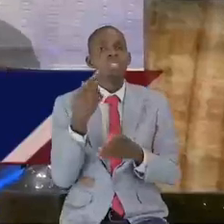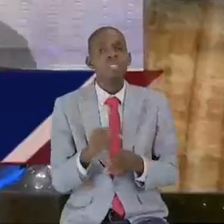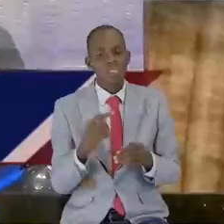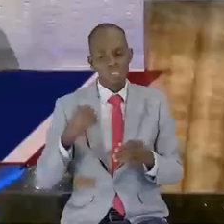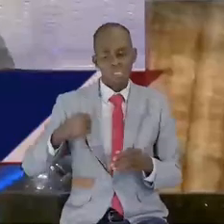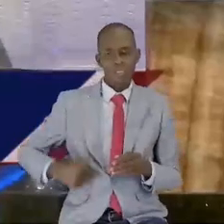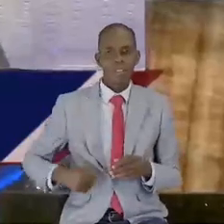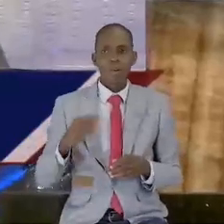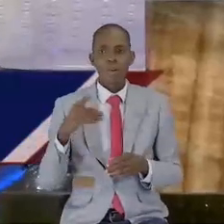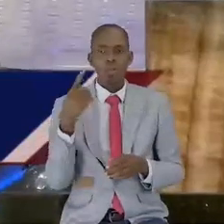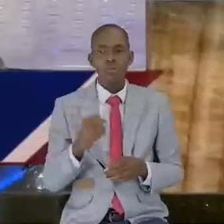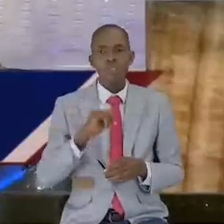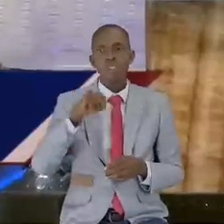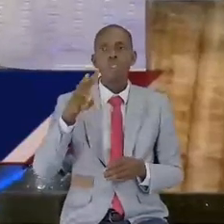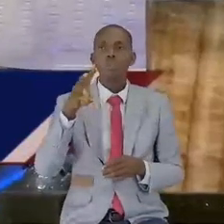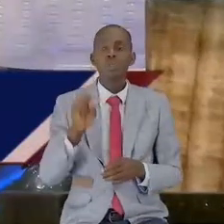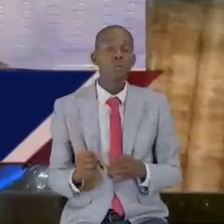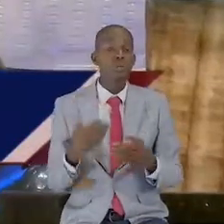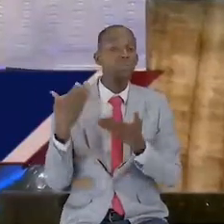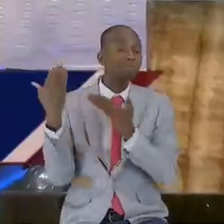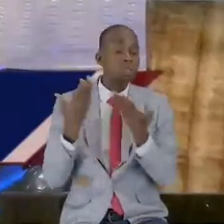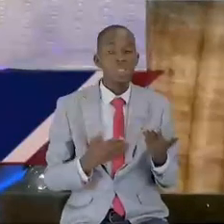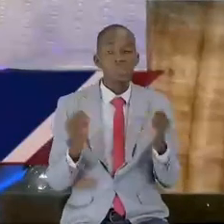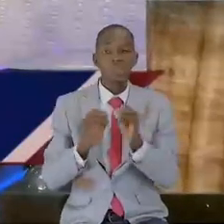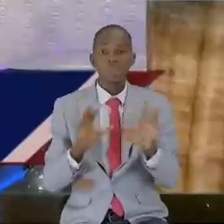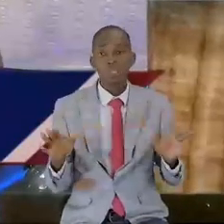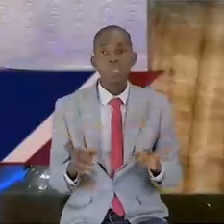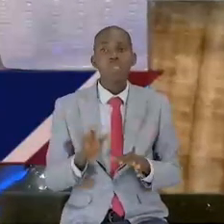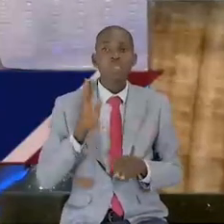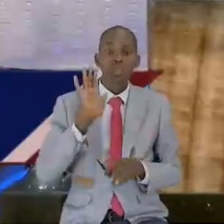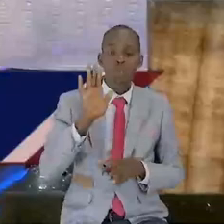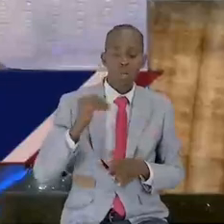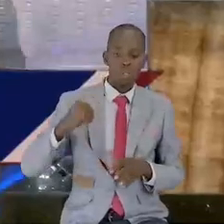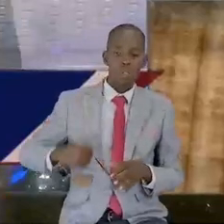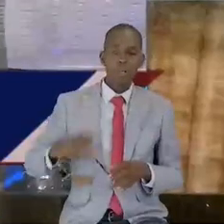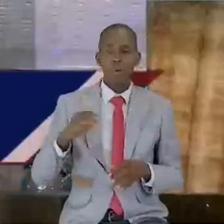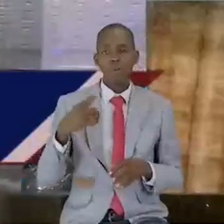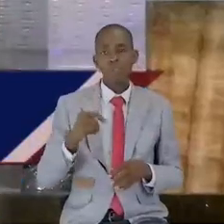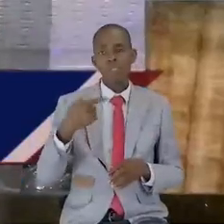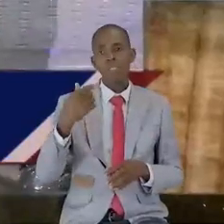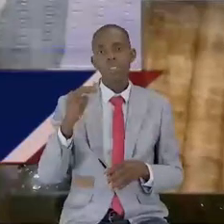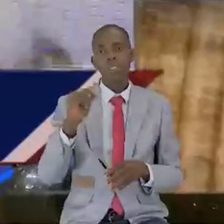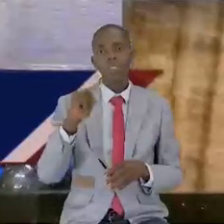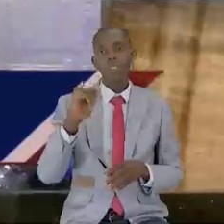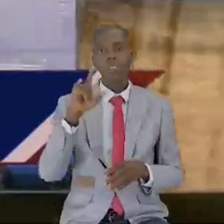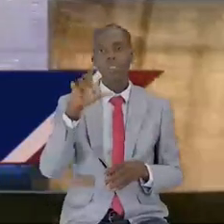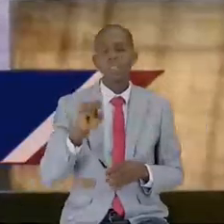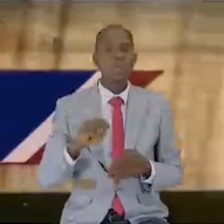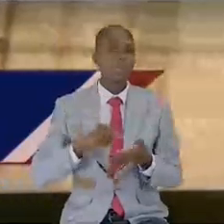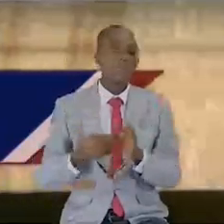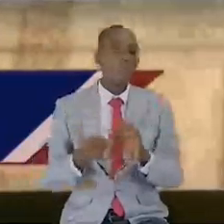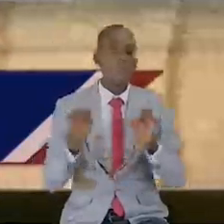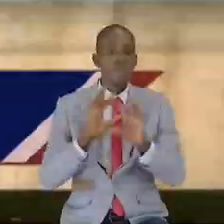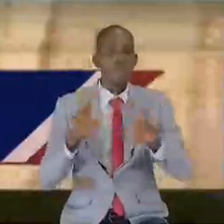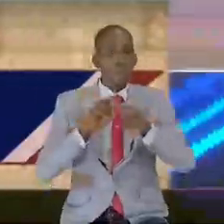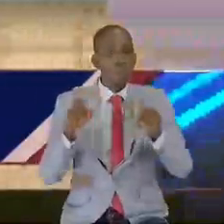La circoncision des Juifs ne veut rien dire. L'incirconcision des païens ne veut rien dire, n'a pas de valeur. Mais